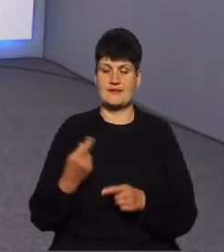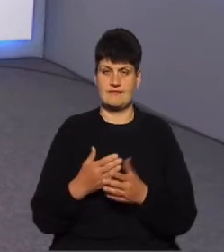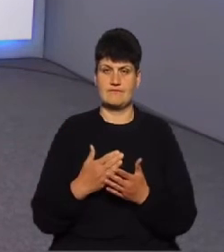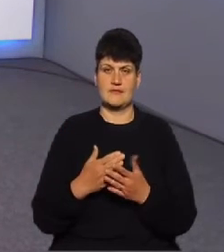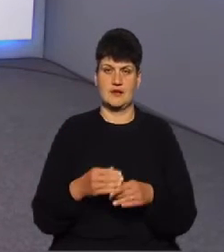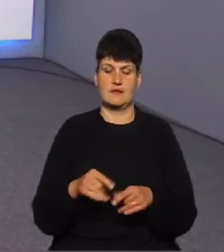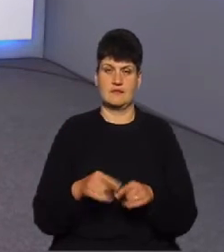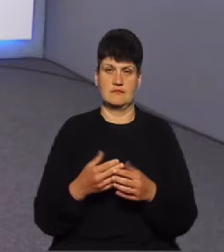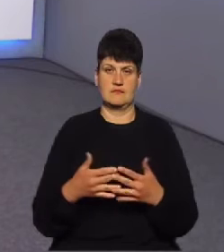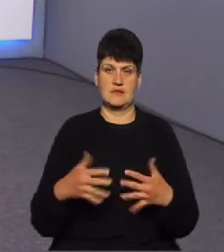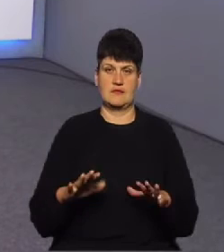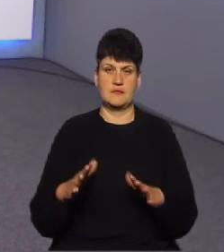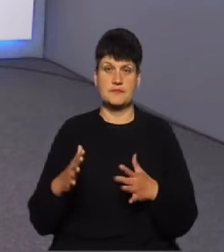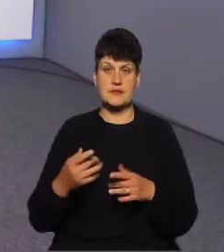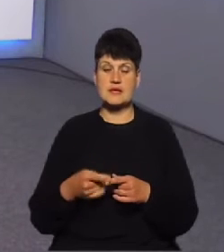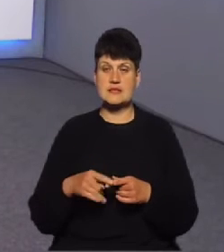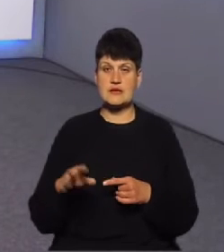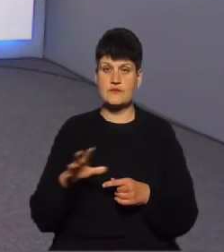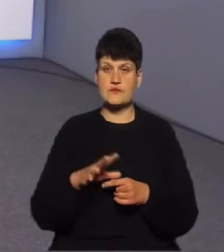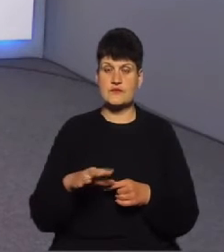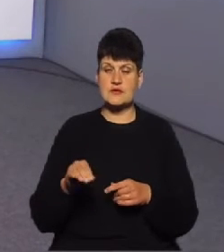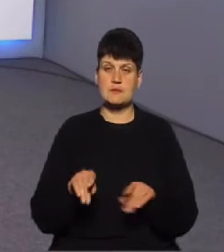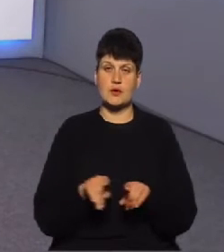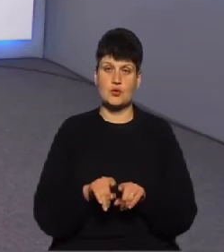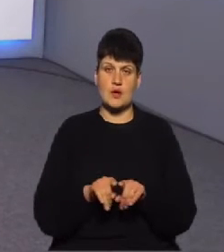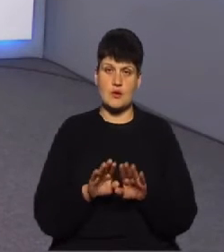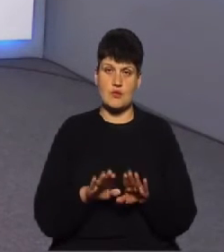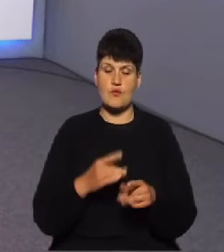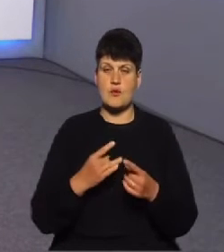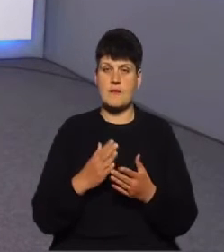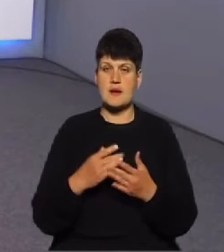все, знову ж таки, все одно ми говоримо, ми маємо зовсім різні, зовсім